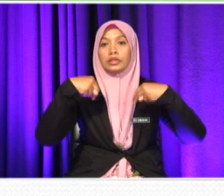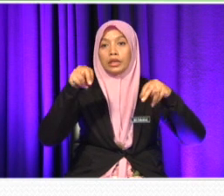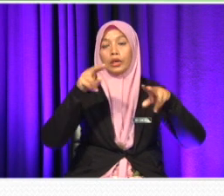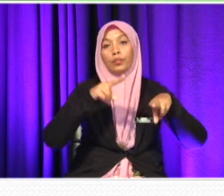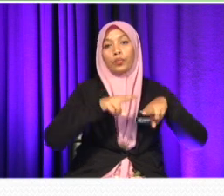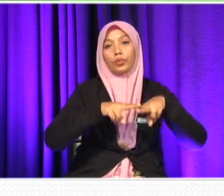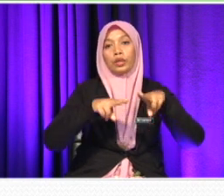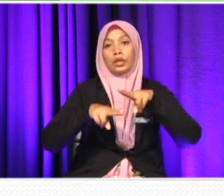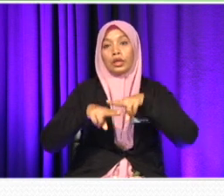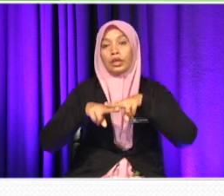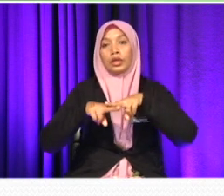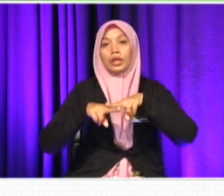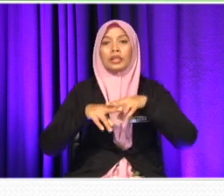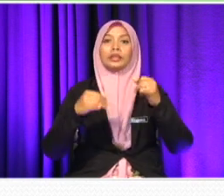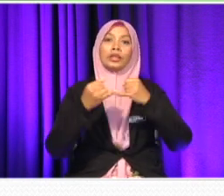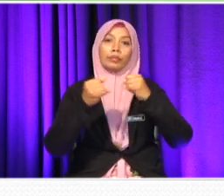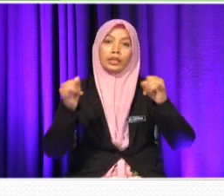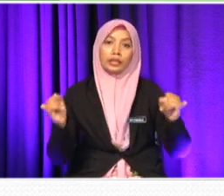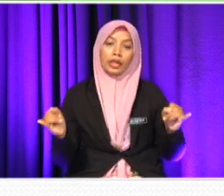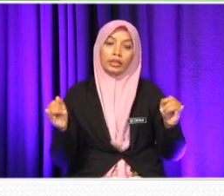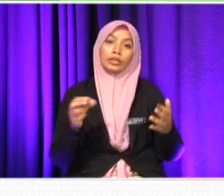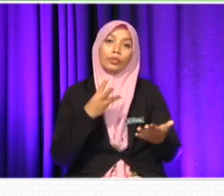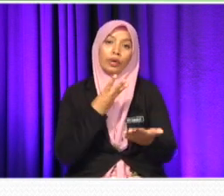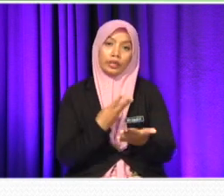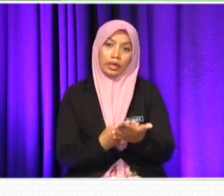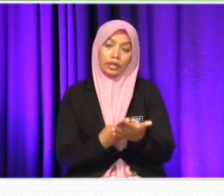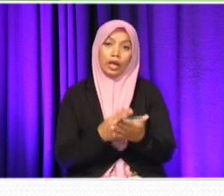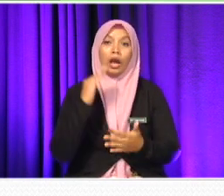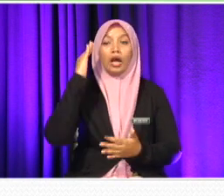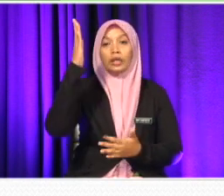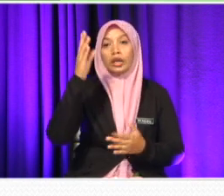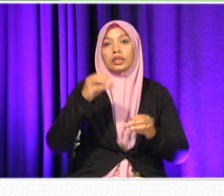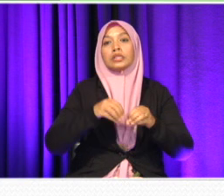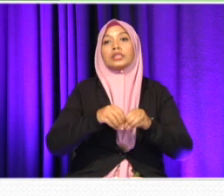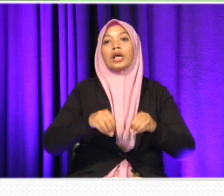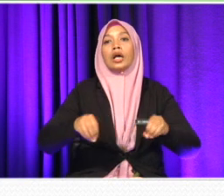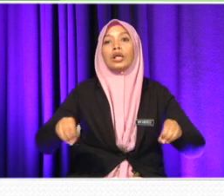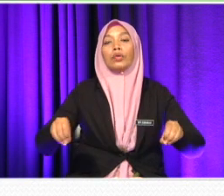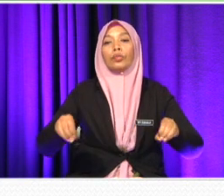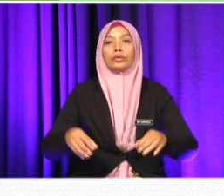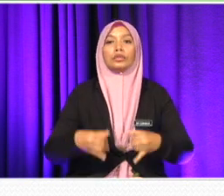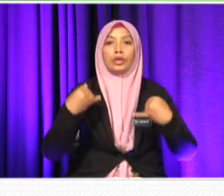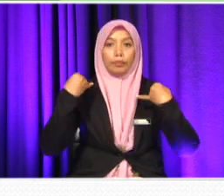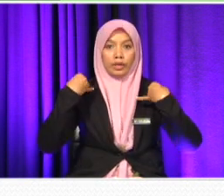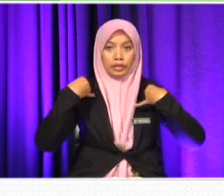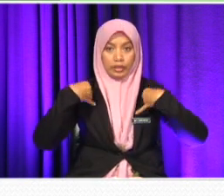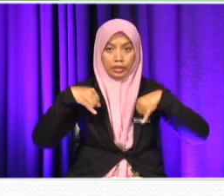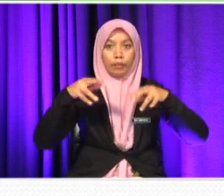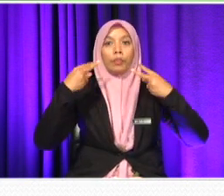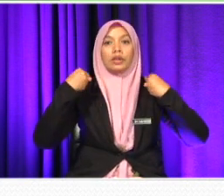keuangan akan menyalurkan dan EE menyalurkan dana kepada jabatan pemasaran untuk melaksanakan